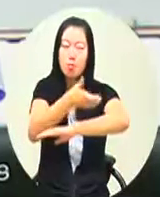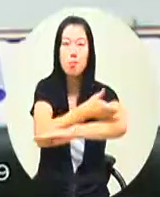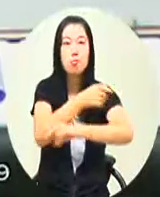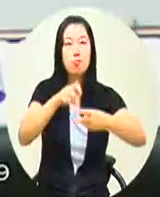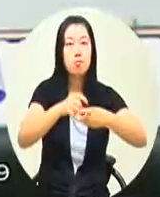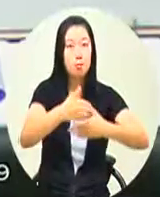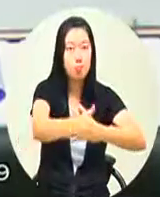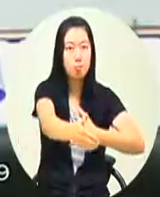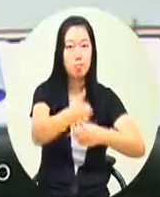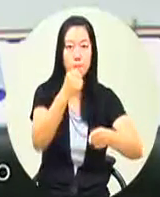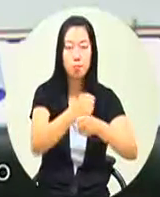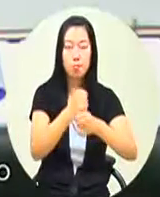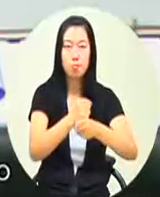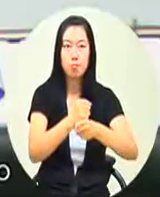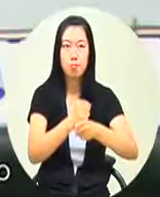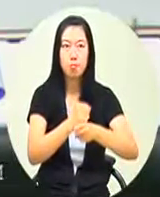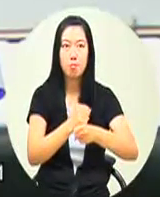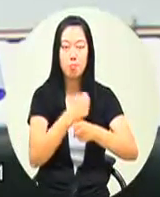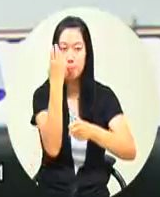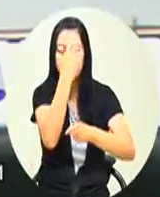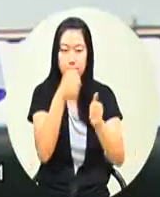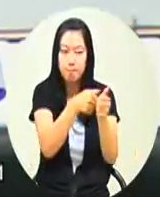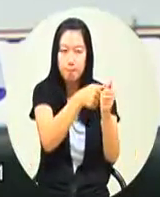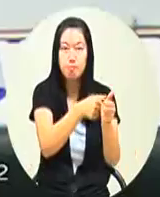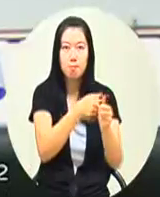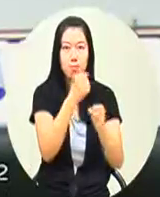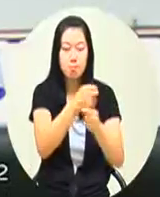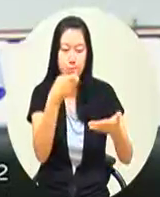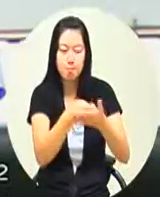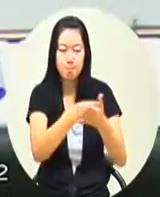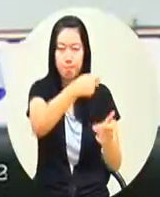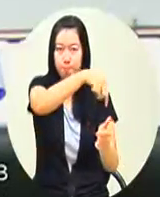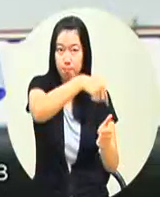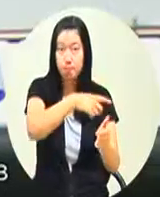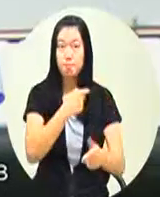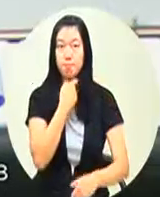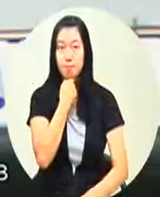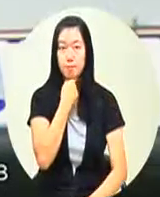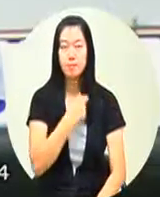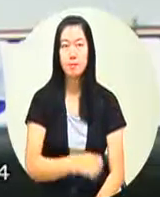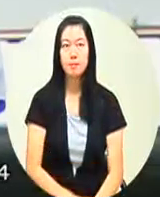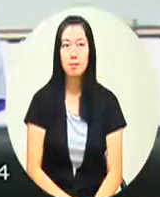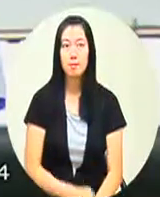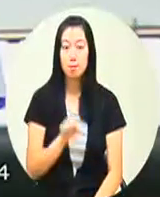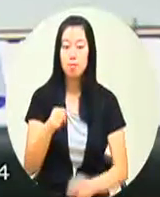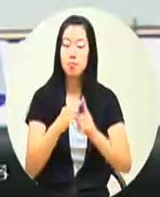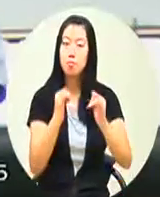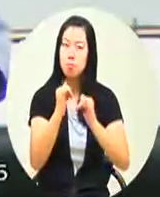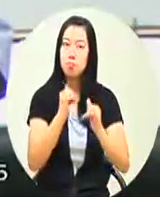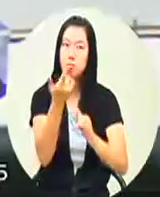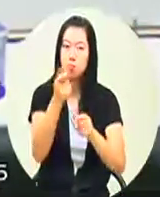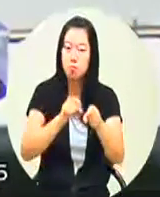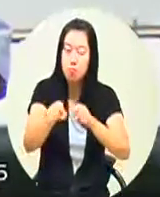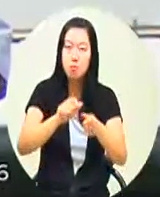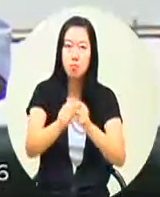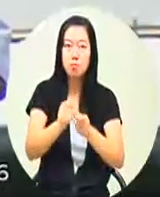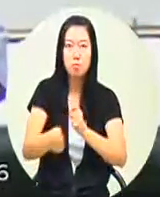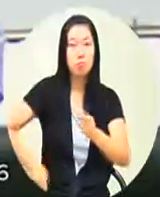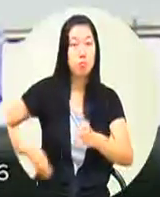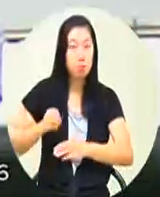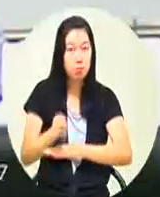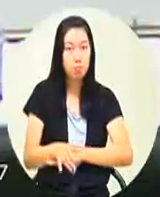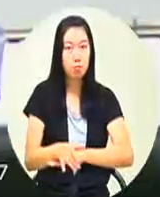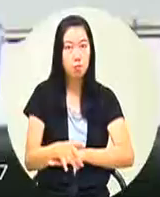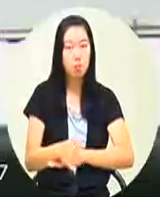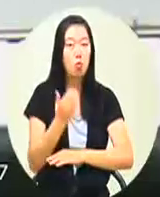来做查核跟严格的督导。这是我们人民纳税钱啊，我当厂商的